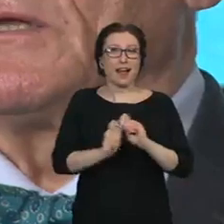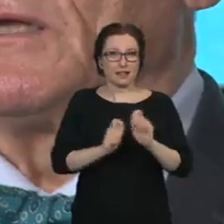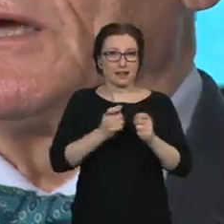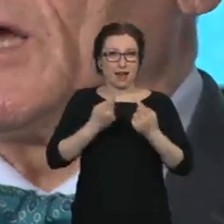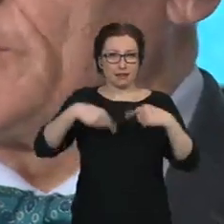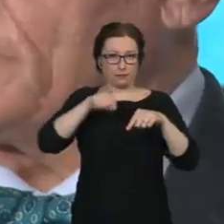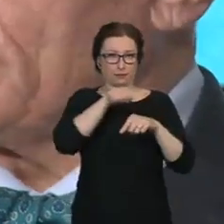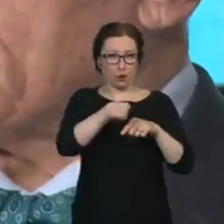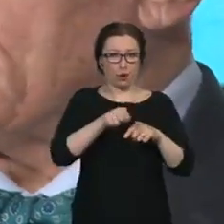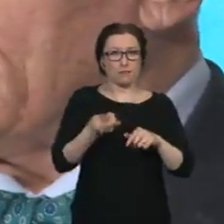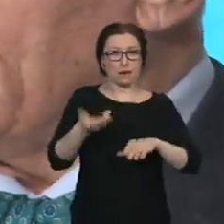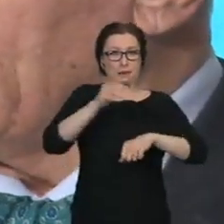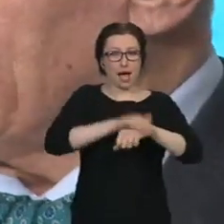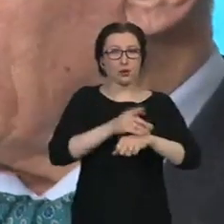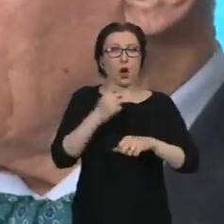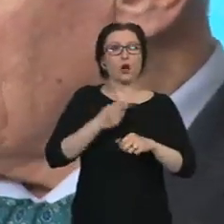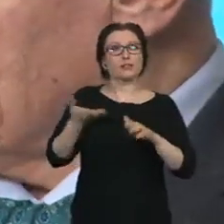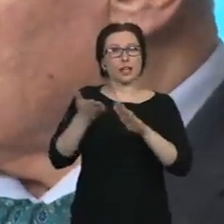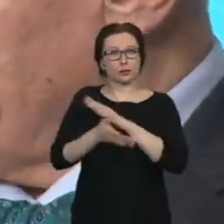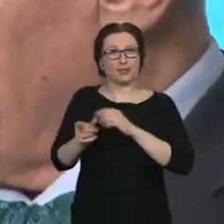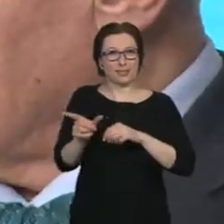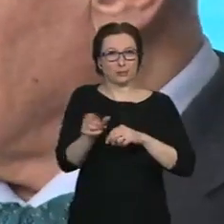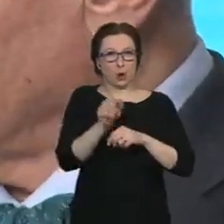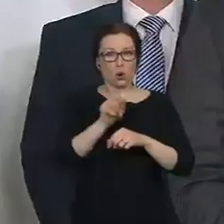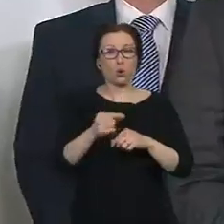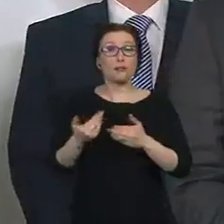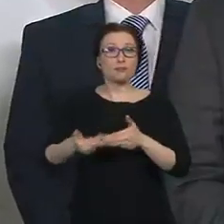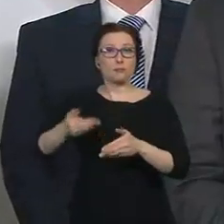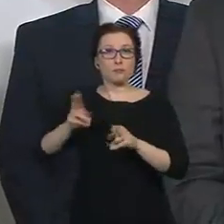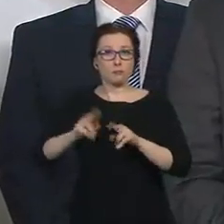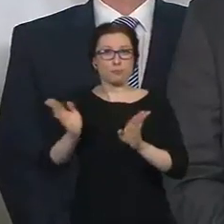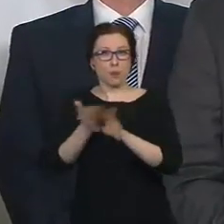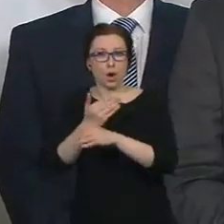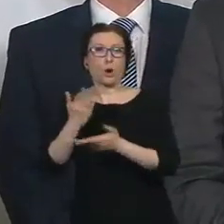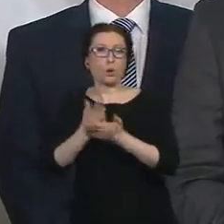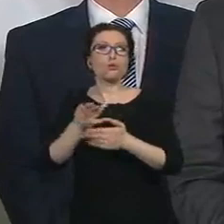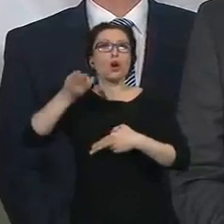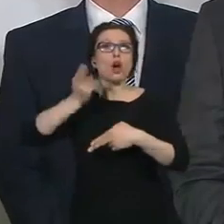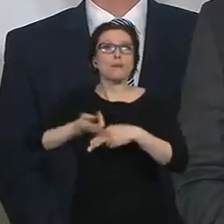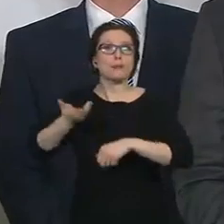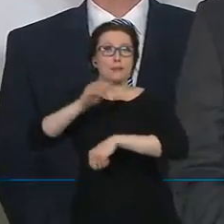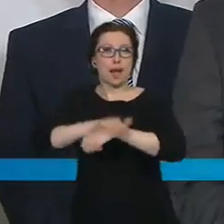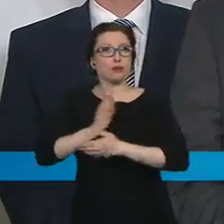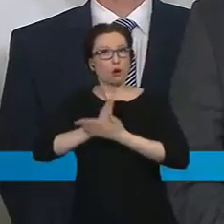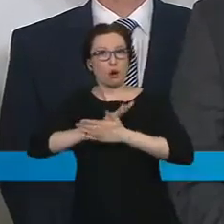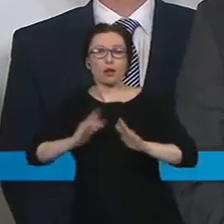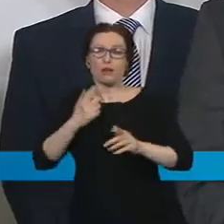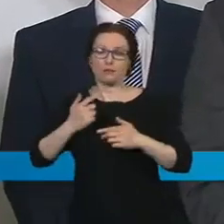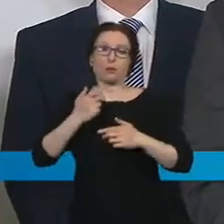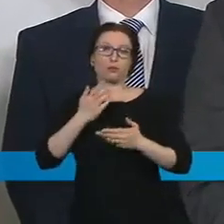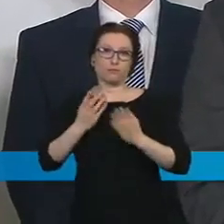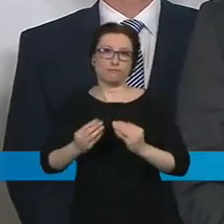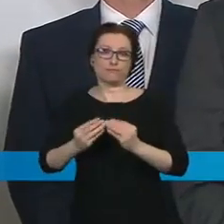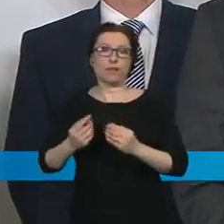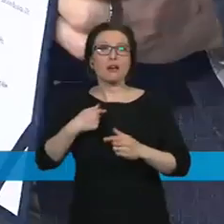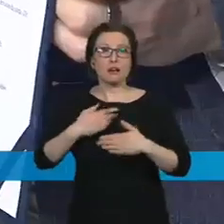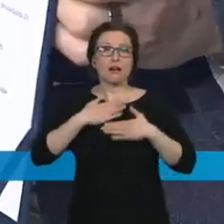voleb uskupení Spolu. Hned po něm promluvil ten končící. Mě opravdu těší, že jsme se tedy dostali po všech těch peripetích do